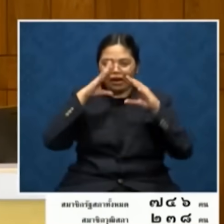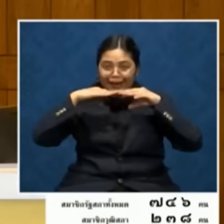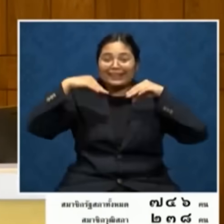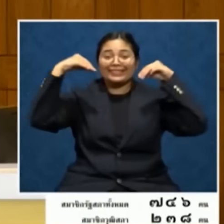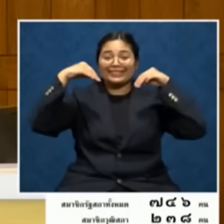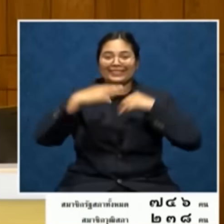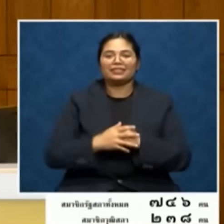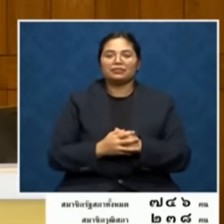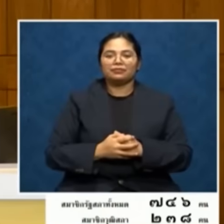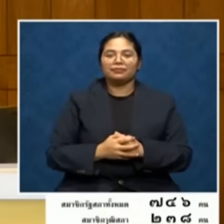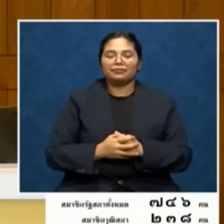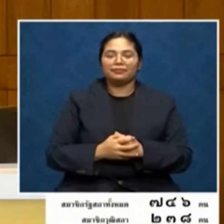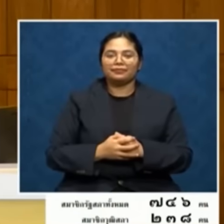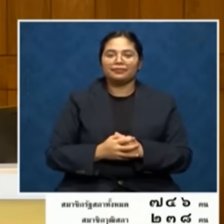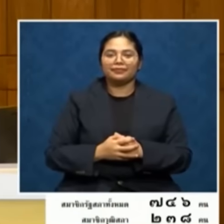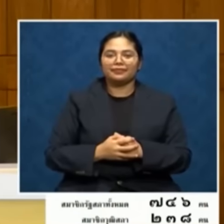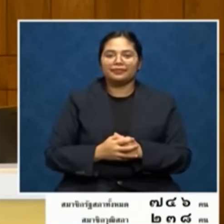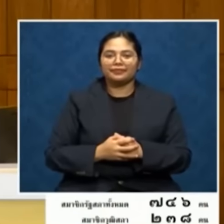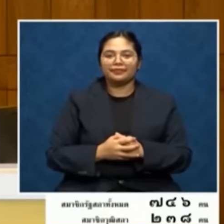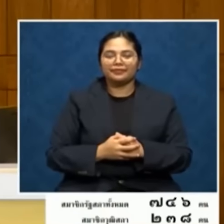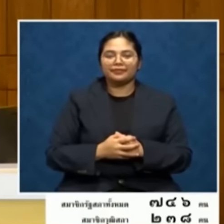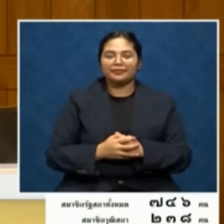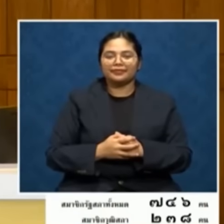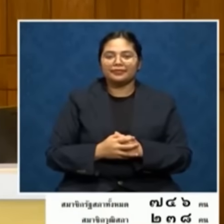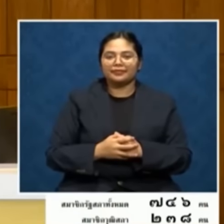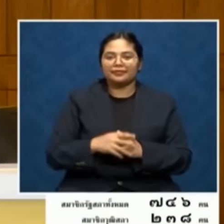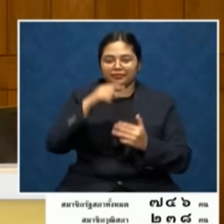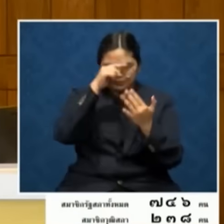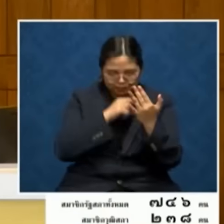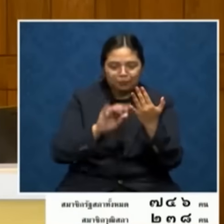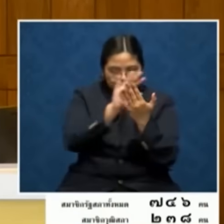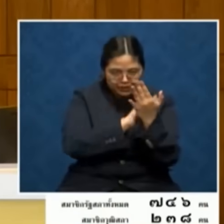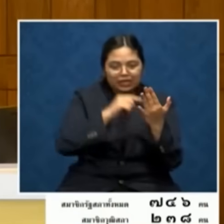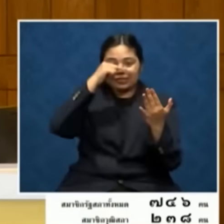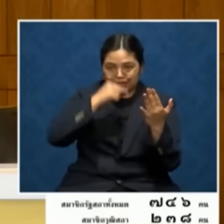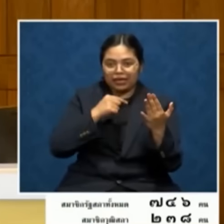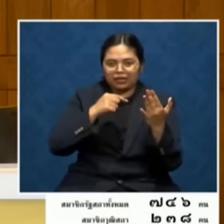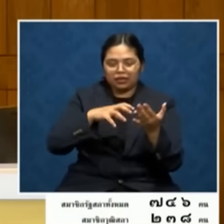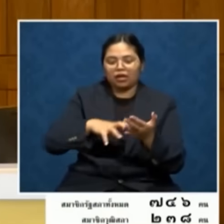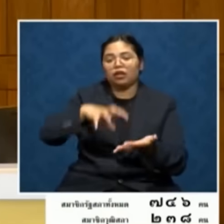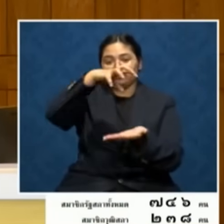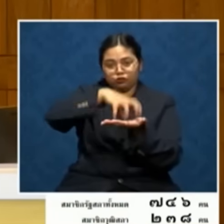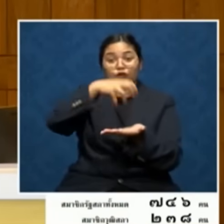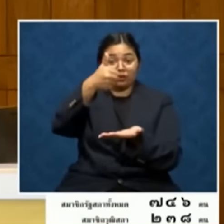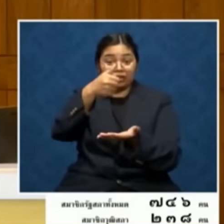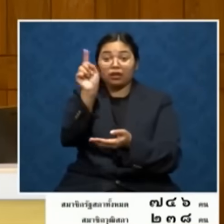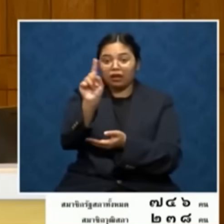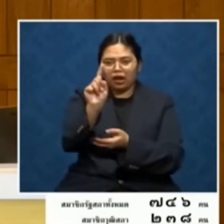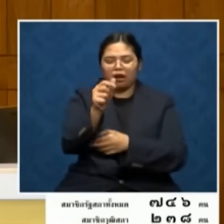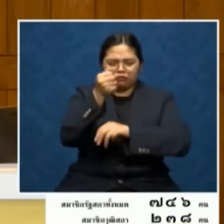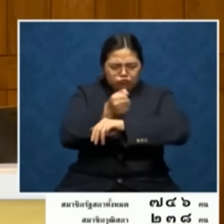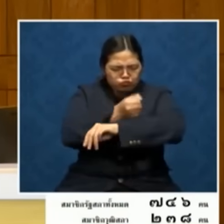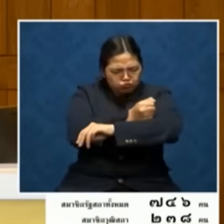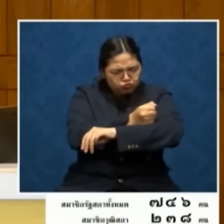วะคนเป็นผู้นำได้ดีจริงๆไม่ตอบโต้คำรุนแรงผู้อภิปรายด้วยอารมณ์และใช้คำตอบ